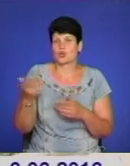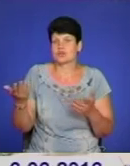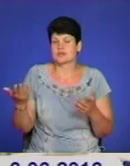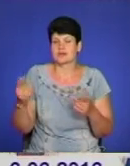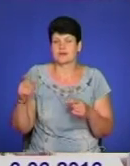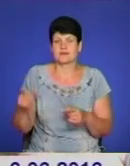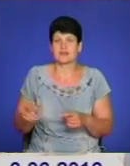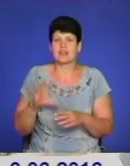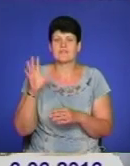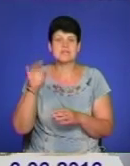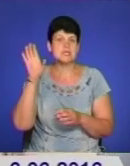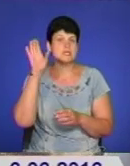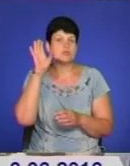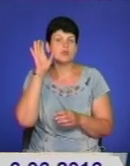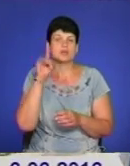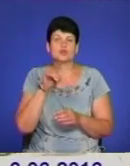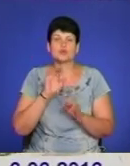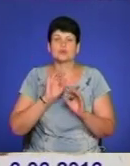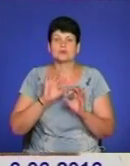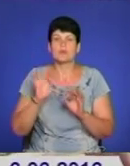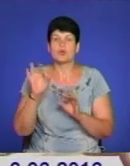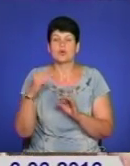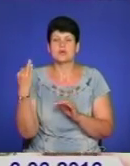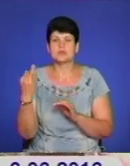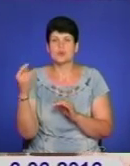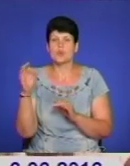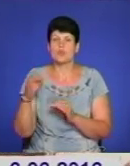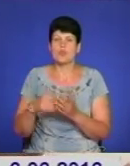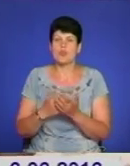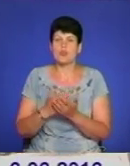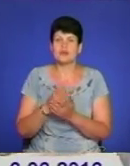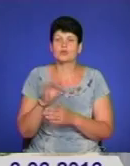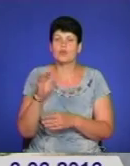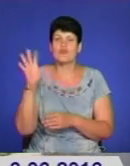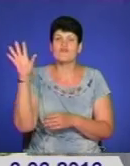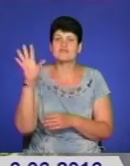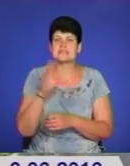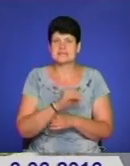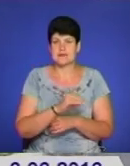всі слухали, що він говорить про історію, про ту політику, про все, знаєте.